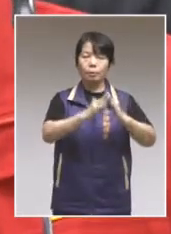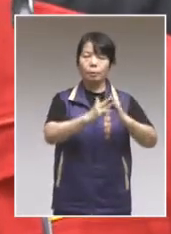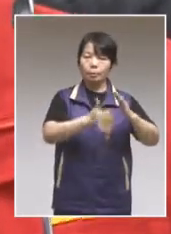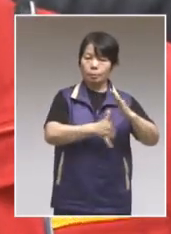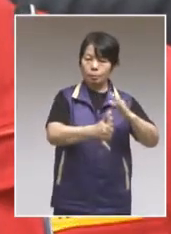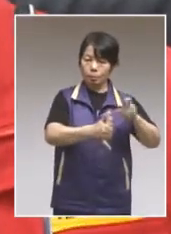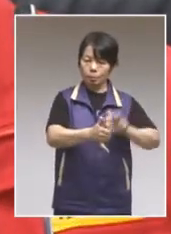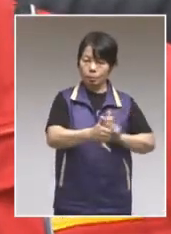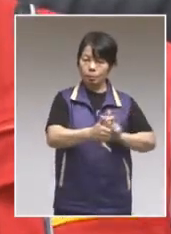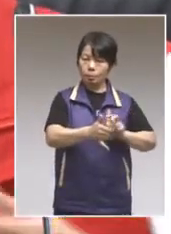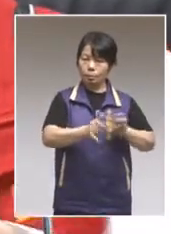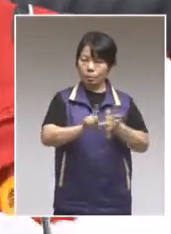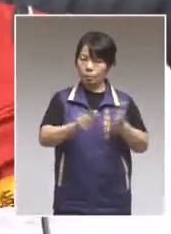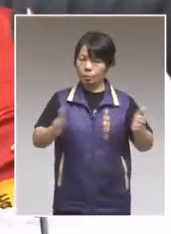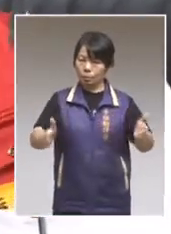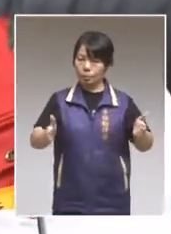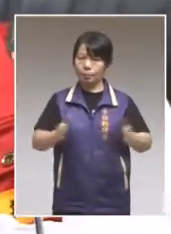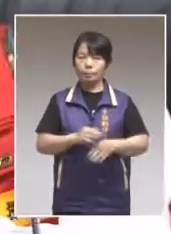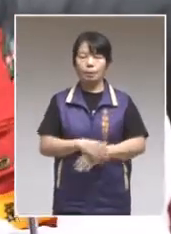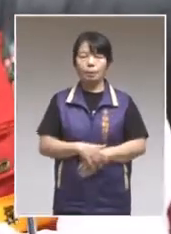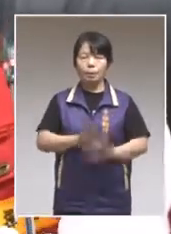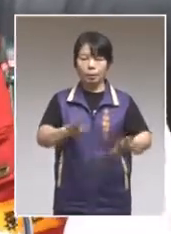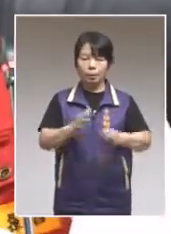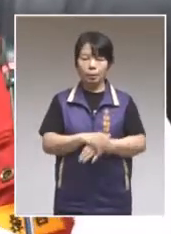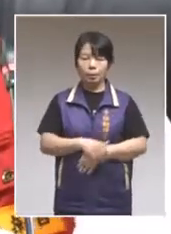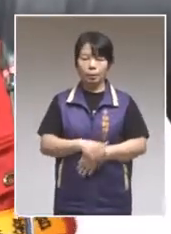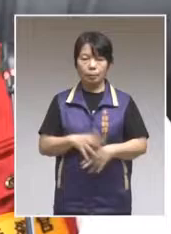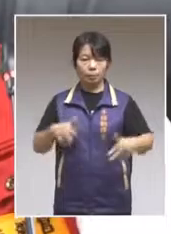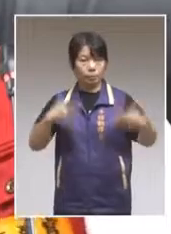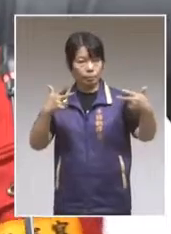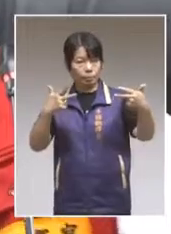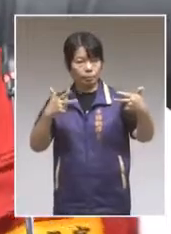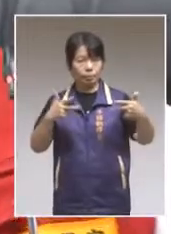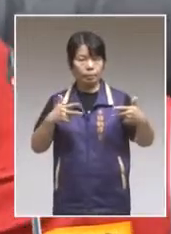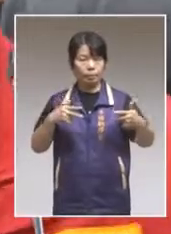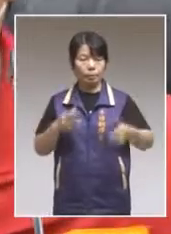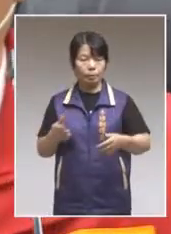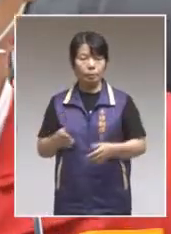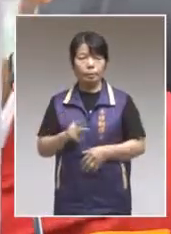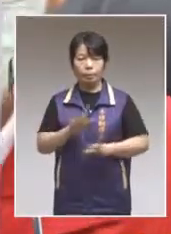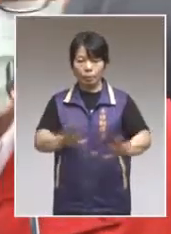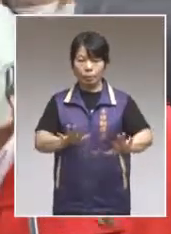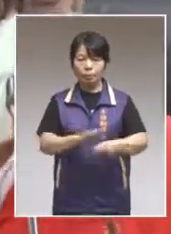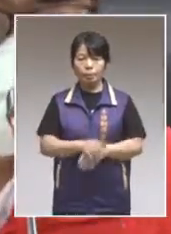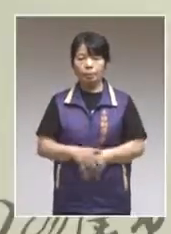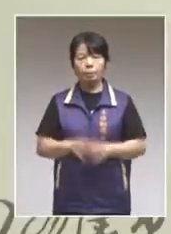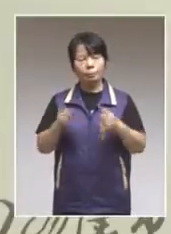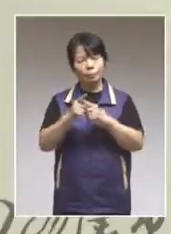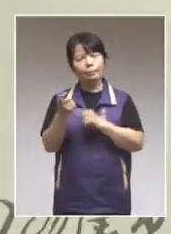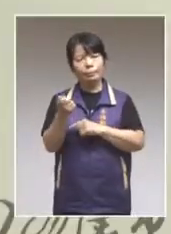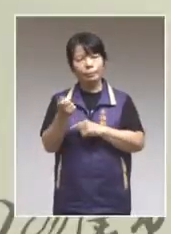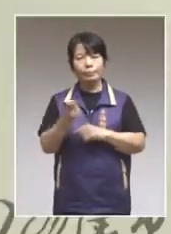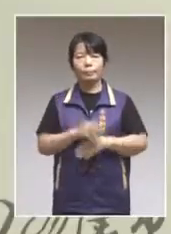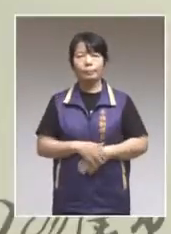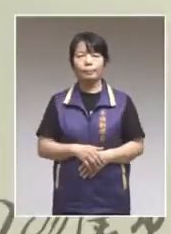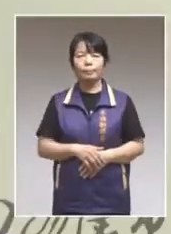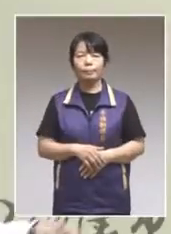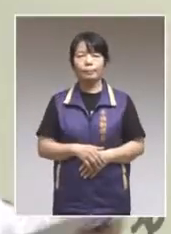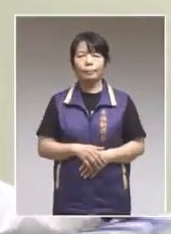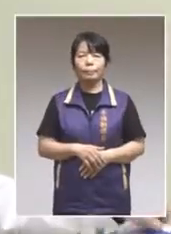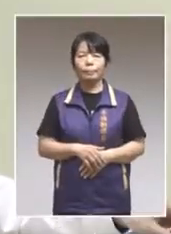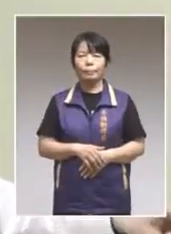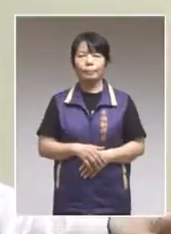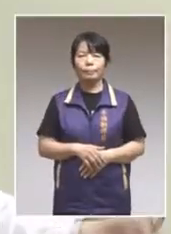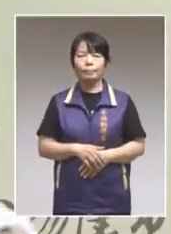期间其实通讯诊疗或者医疗咨询的其实这个人数比例都不高这个也跟大